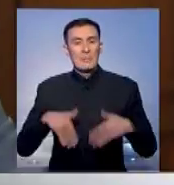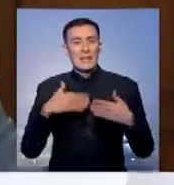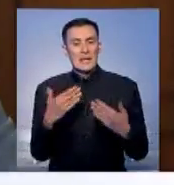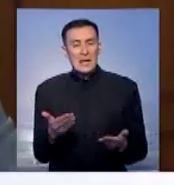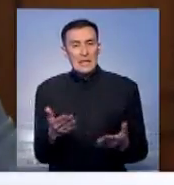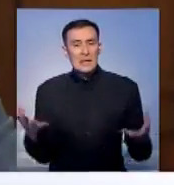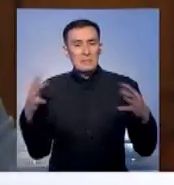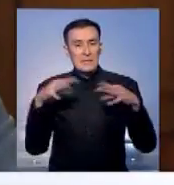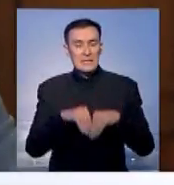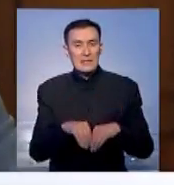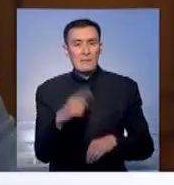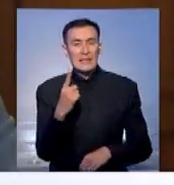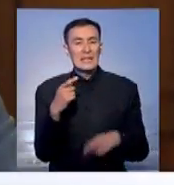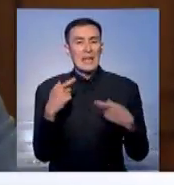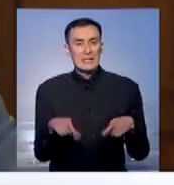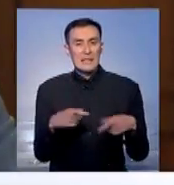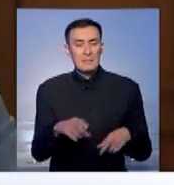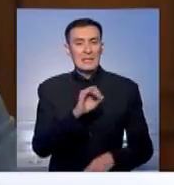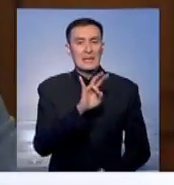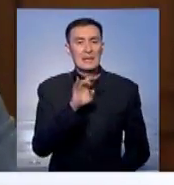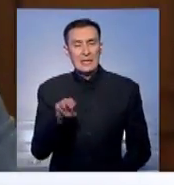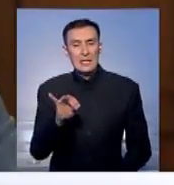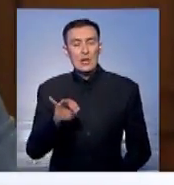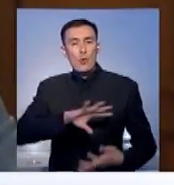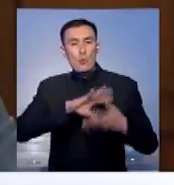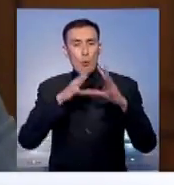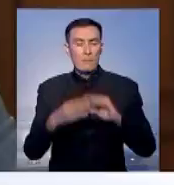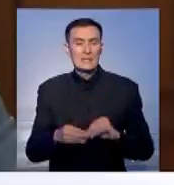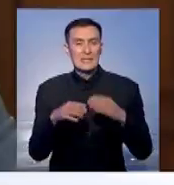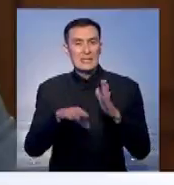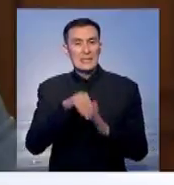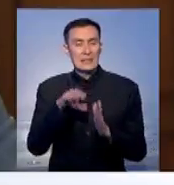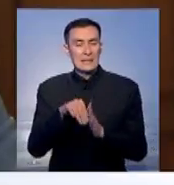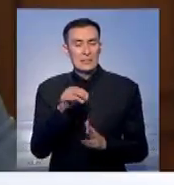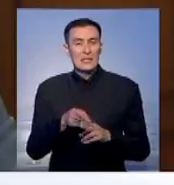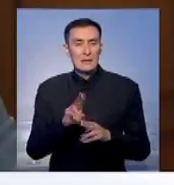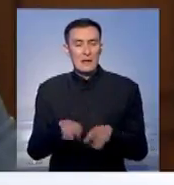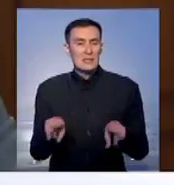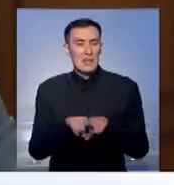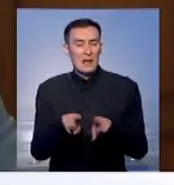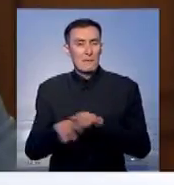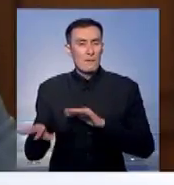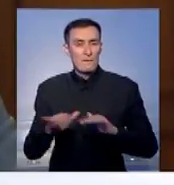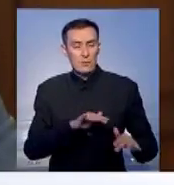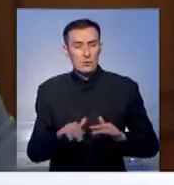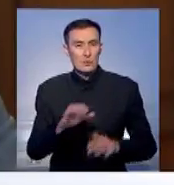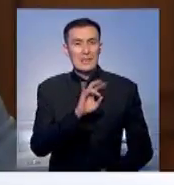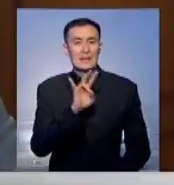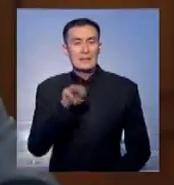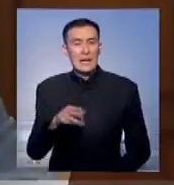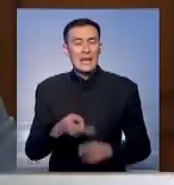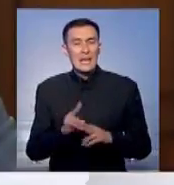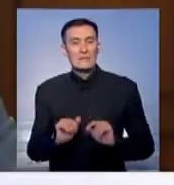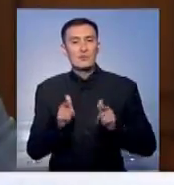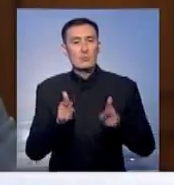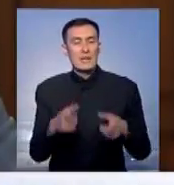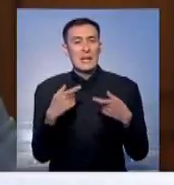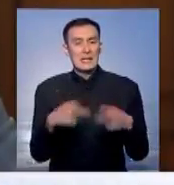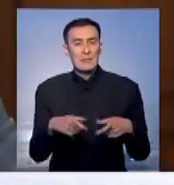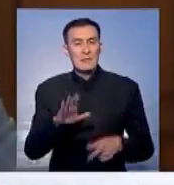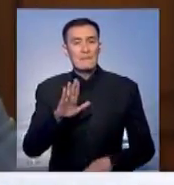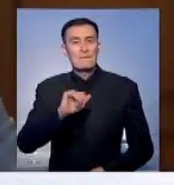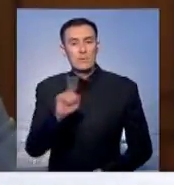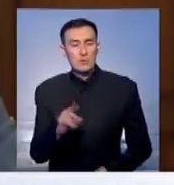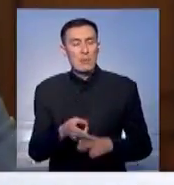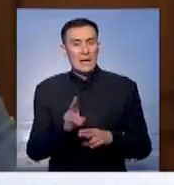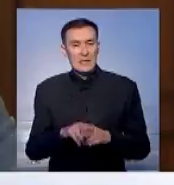Предлагается объединить в один экзамен ЕНТ и комплексное тестирование, так как они выполняют одинаковую функцию. ЕНТ является вступительным экзаменом в ВУЗ,